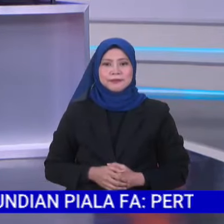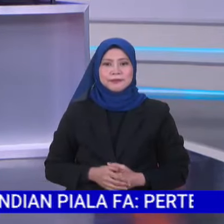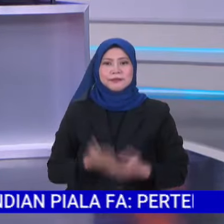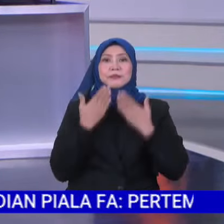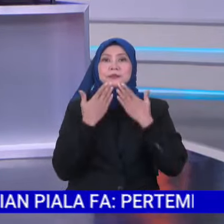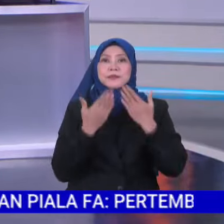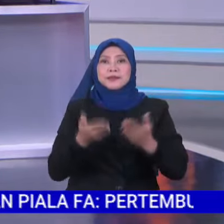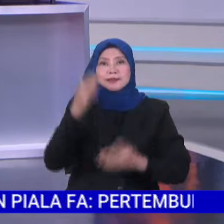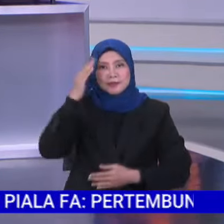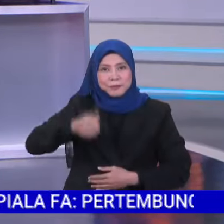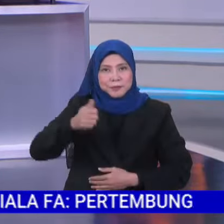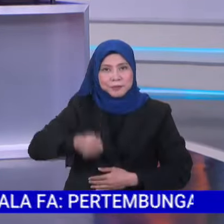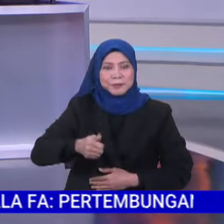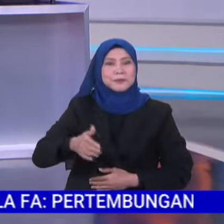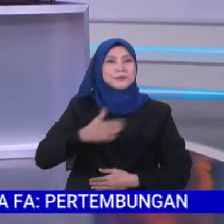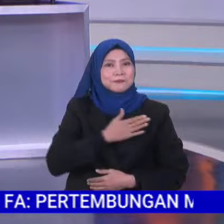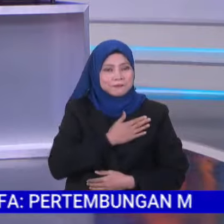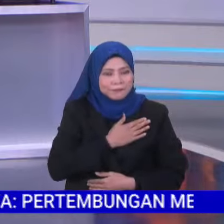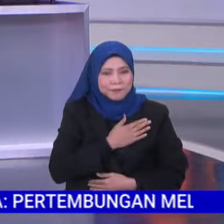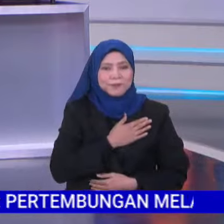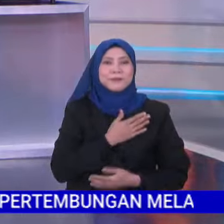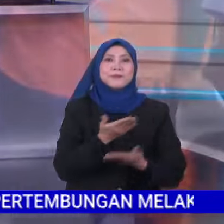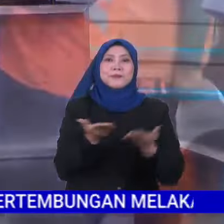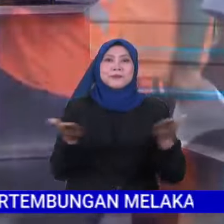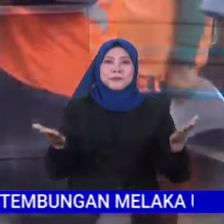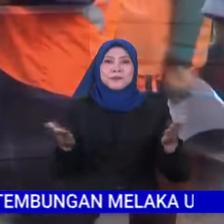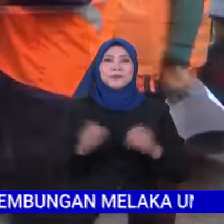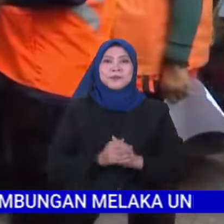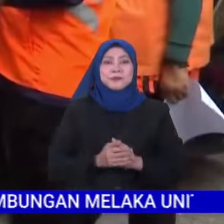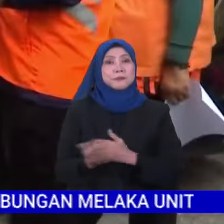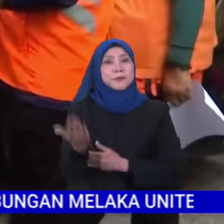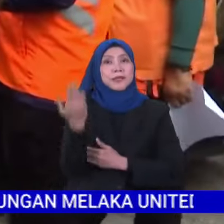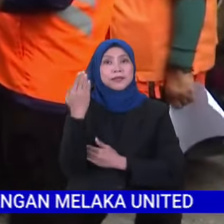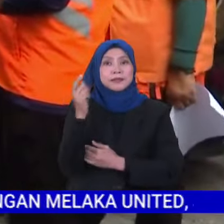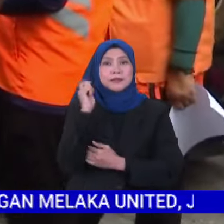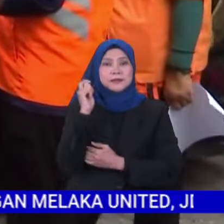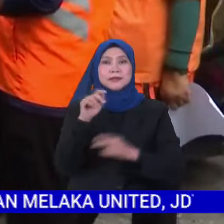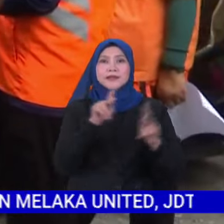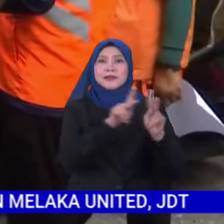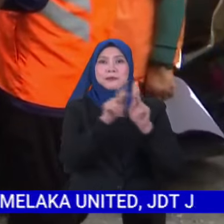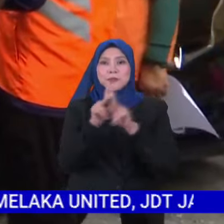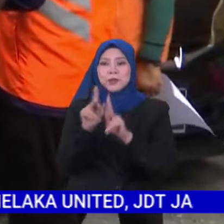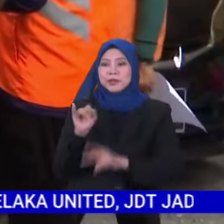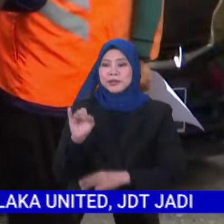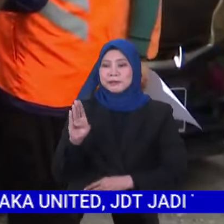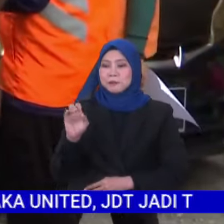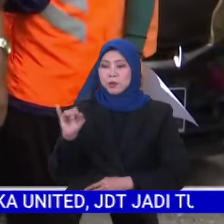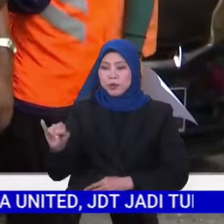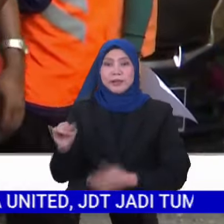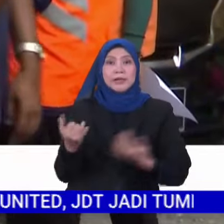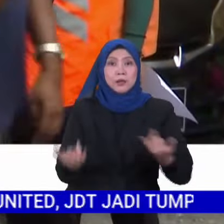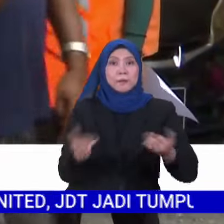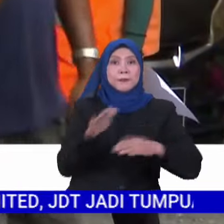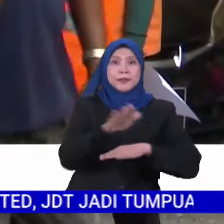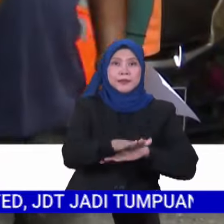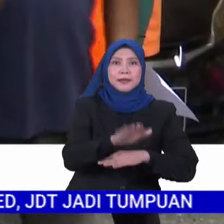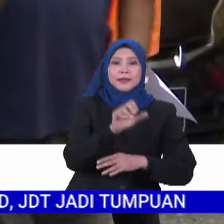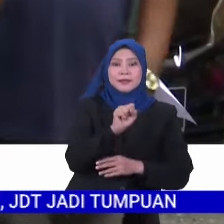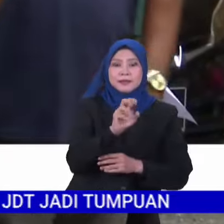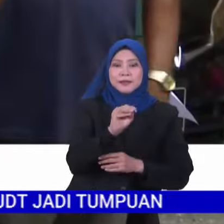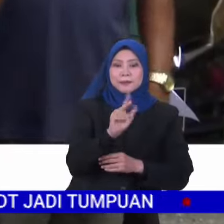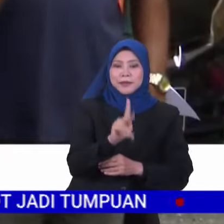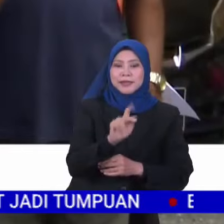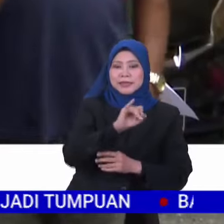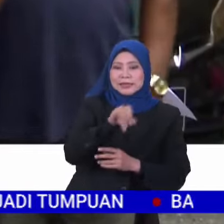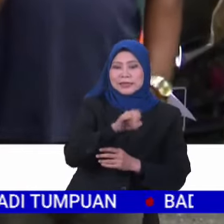Hai terima kasih assalamualaikum dan salam sejahtera ballroom jika pagi tadi saya berada di kampung Ibu ia petang ini saya berada di SMK